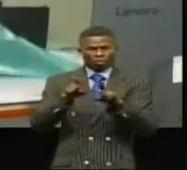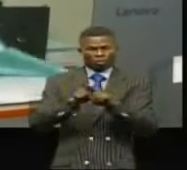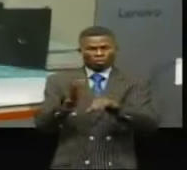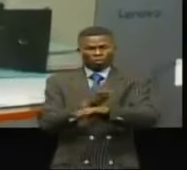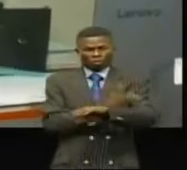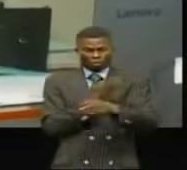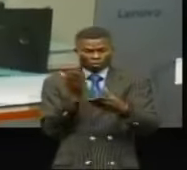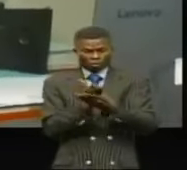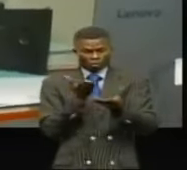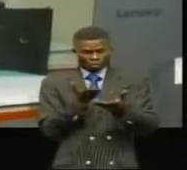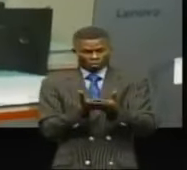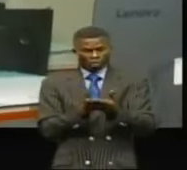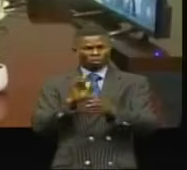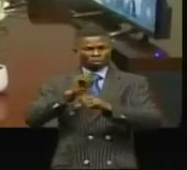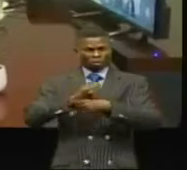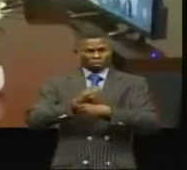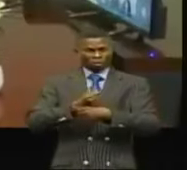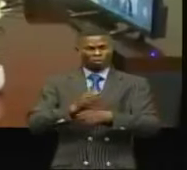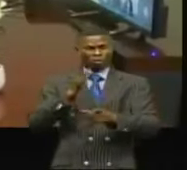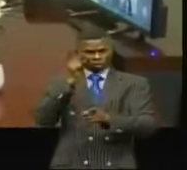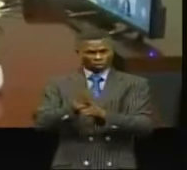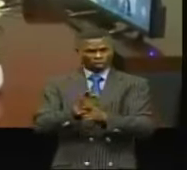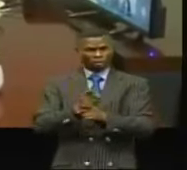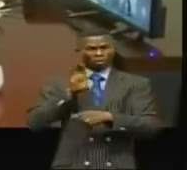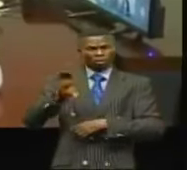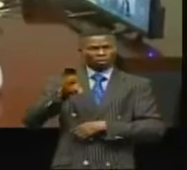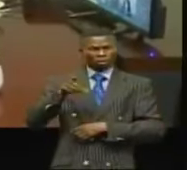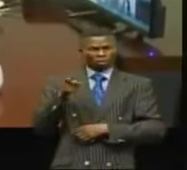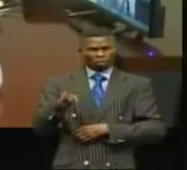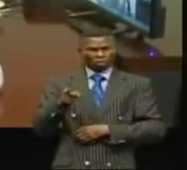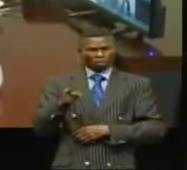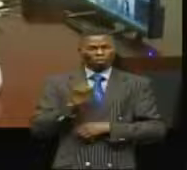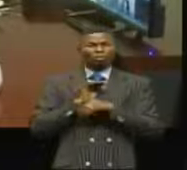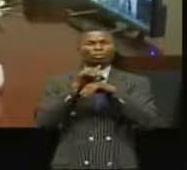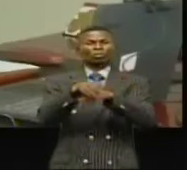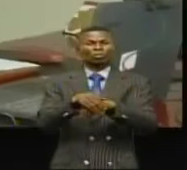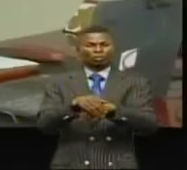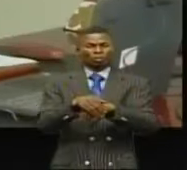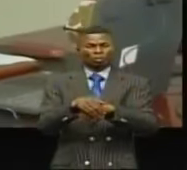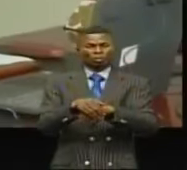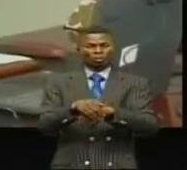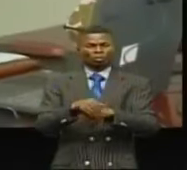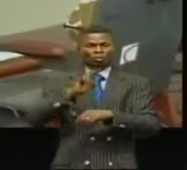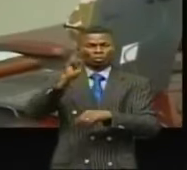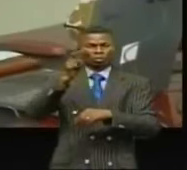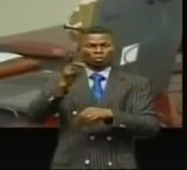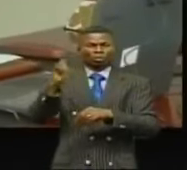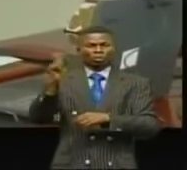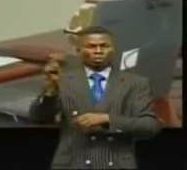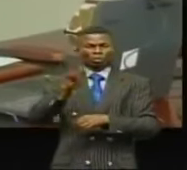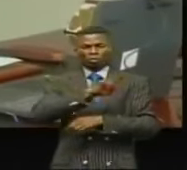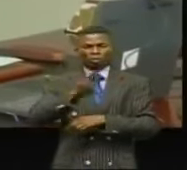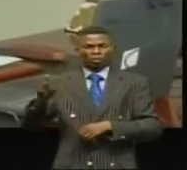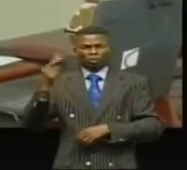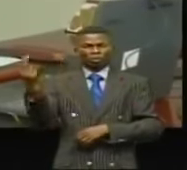dossier, la création effective de cette banque pourrait intervenir au courant du deuxième trimestre